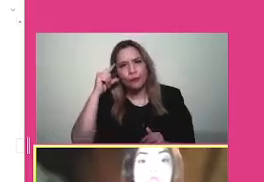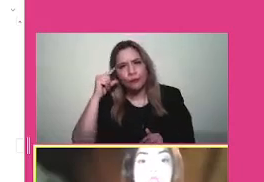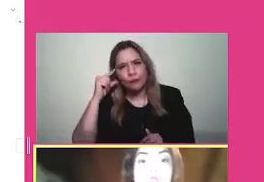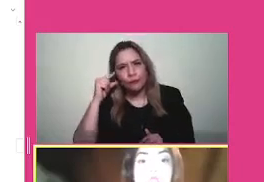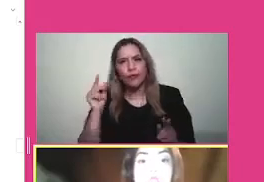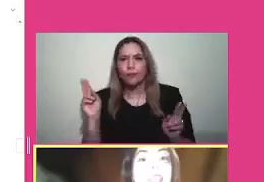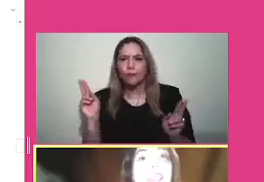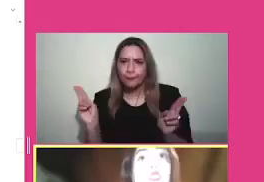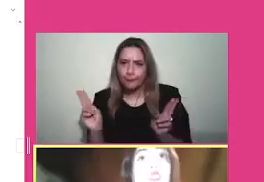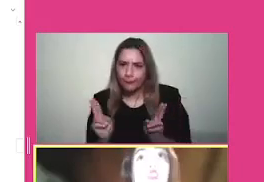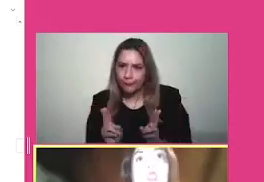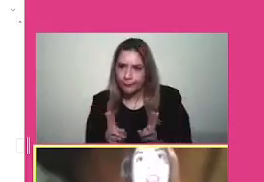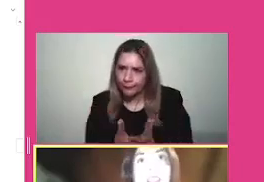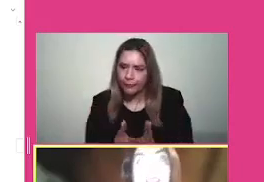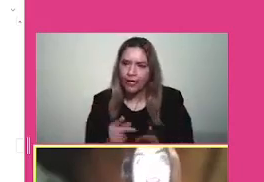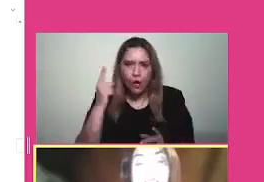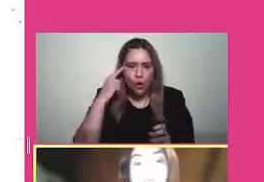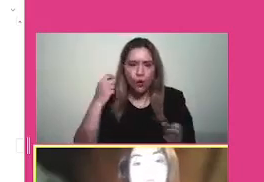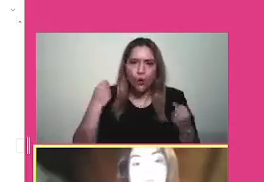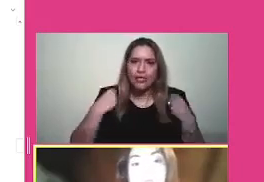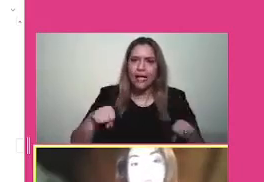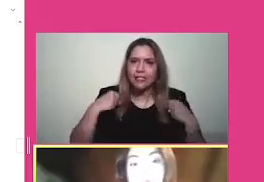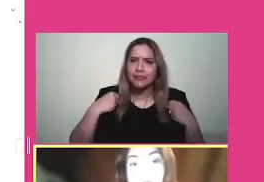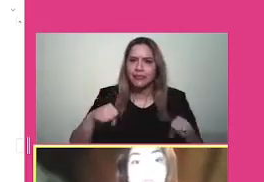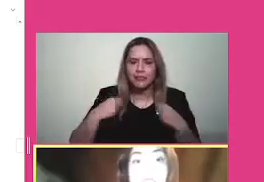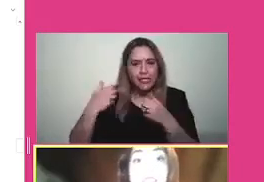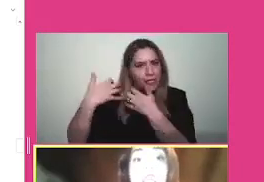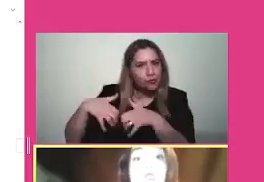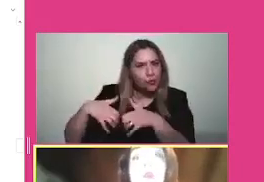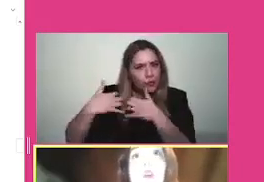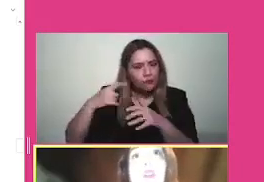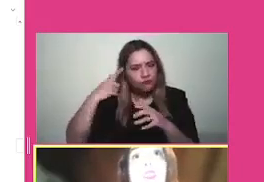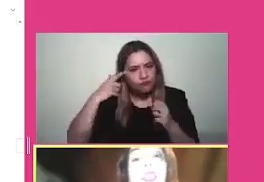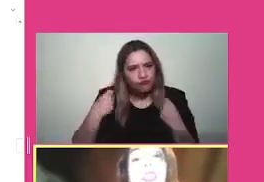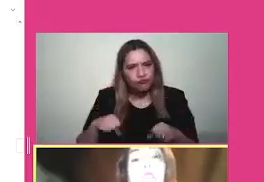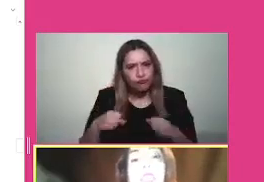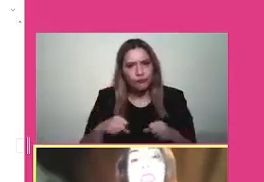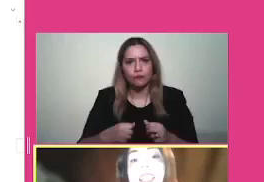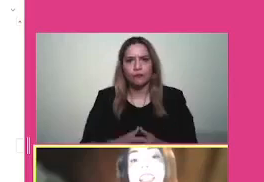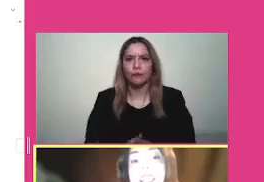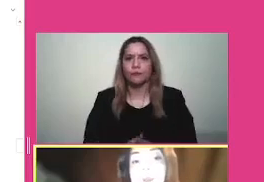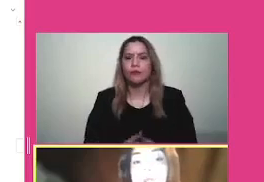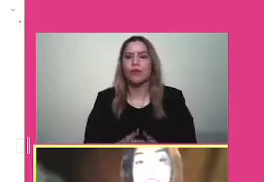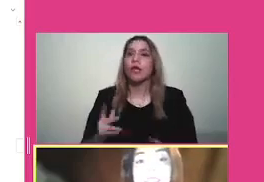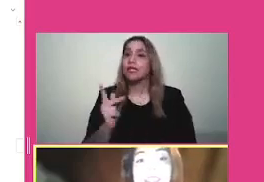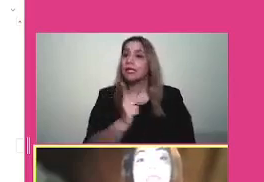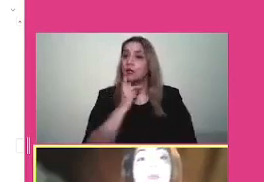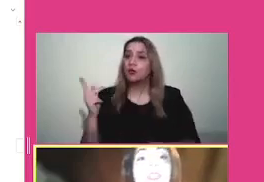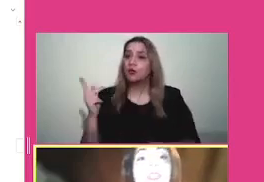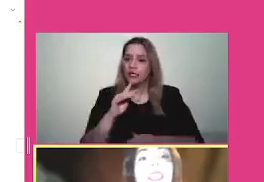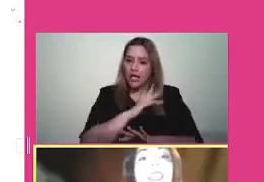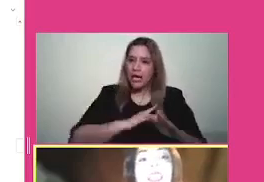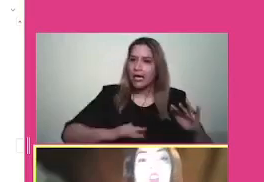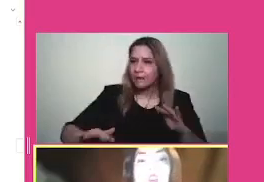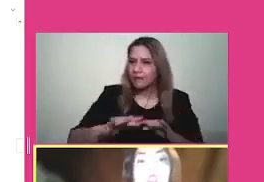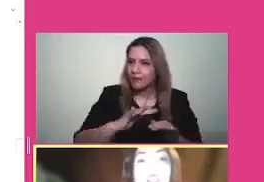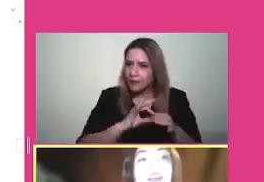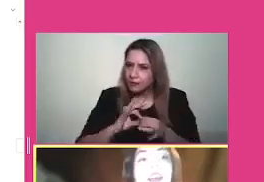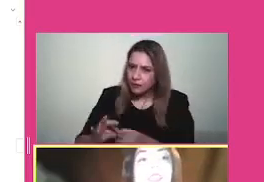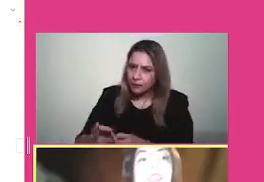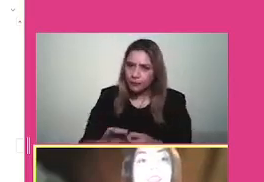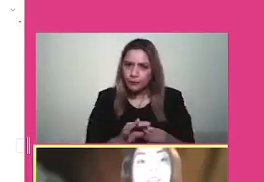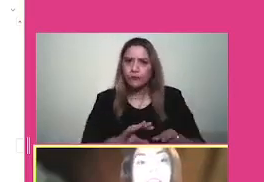έκπτωση, εξασκώντας τις νοητικές λειτουργίες, προωθεί την κοινωνική αλληλεπίδραση και